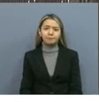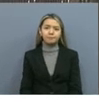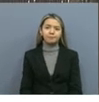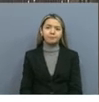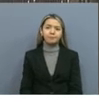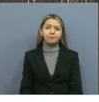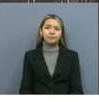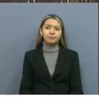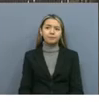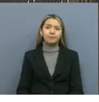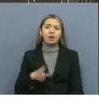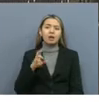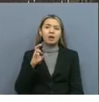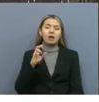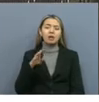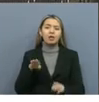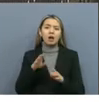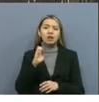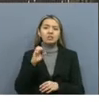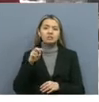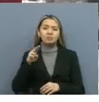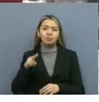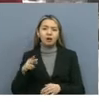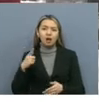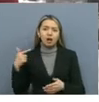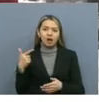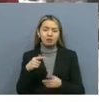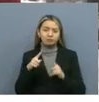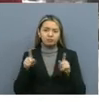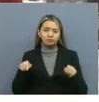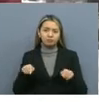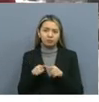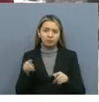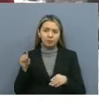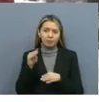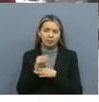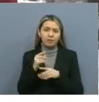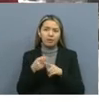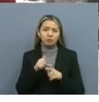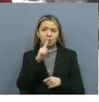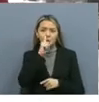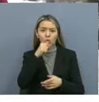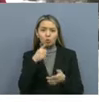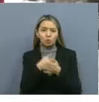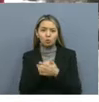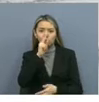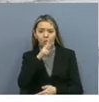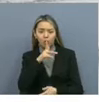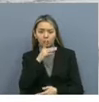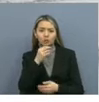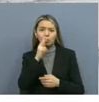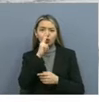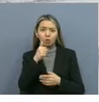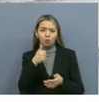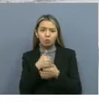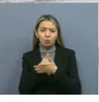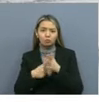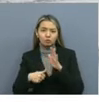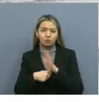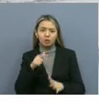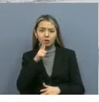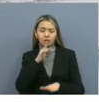әлеуметтік көмекті тағайындау кезінде отбасыға кепілді әлеуметтік пакетте қоса беріледі. Бұл 1 жастан 3 жасқа дейінгі және 3 жастан 6 жасқа